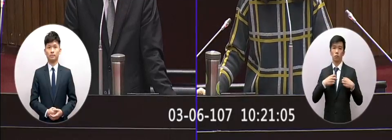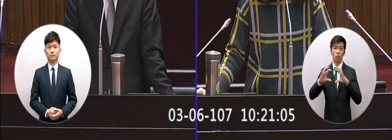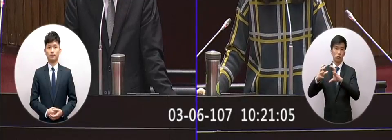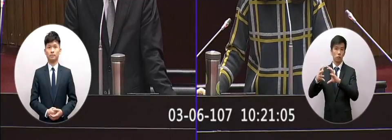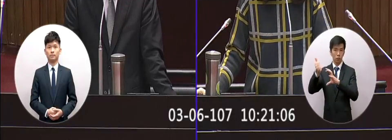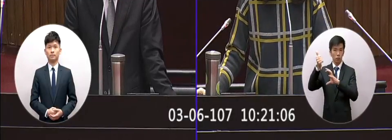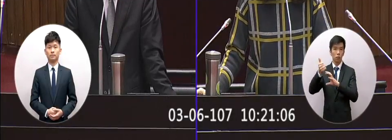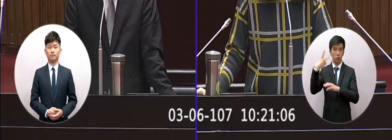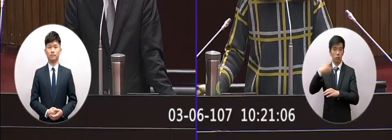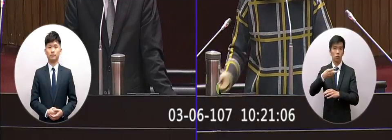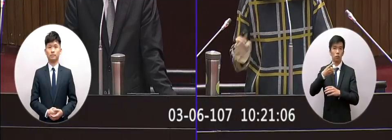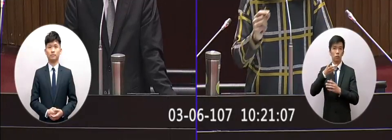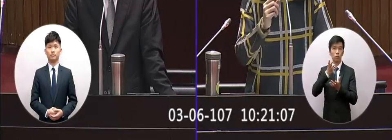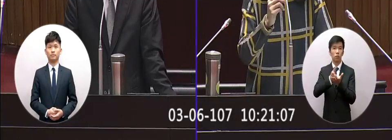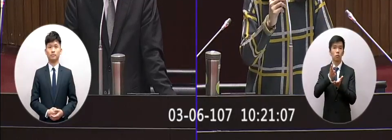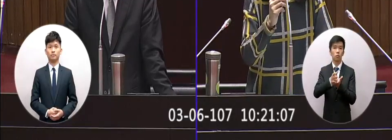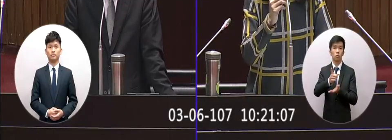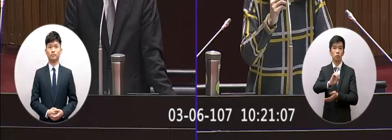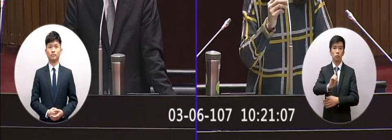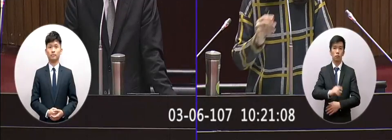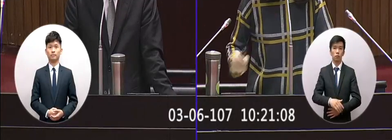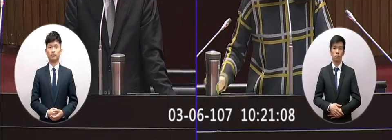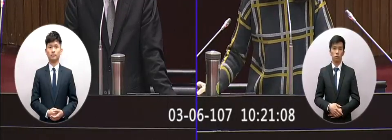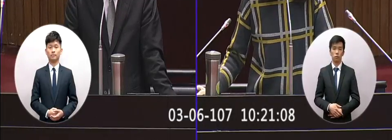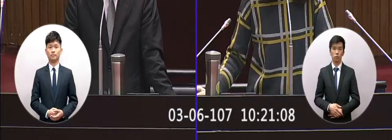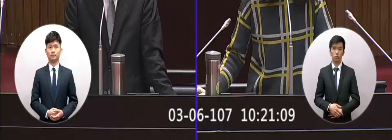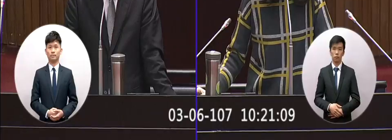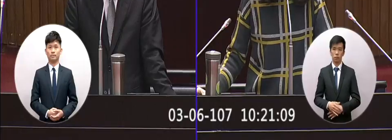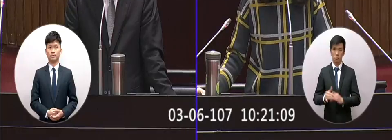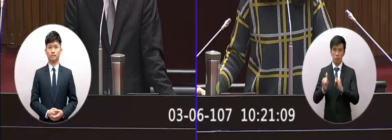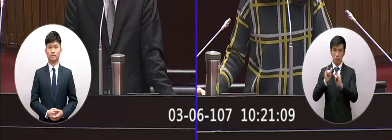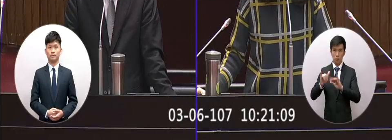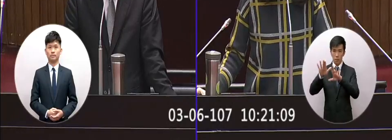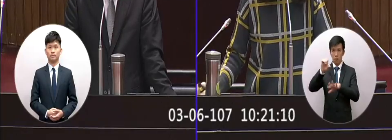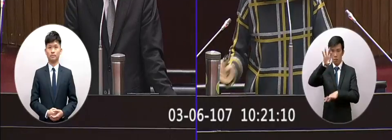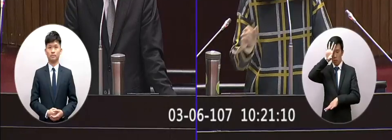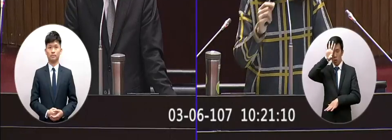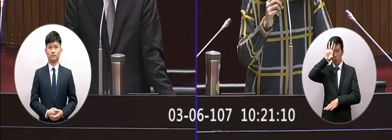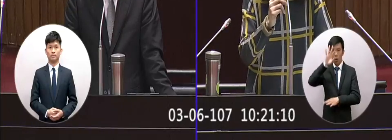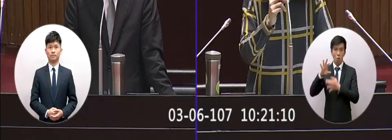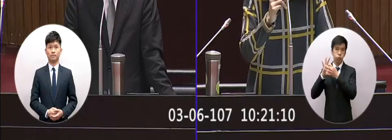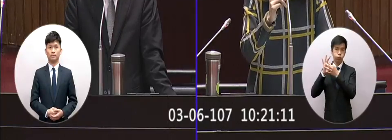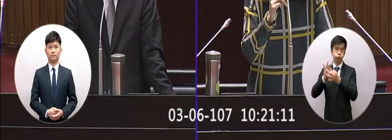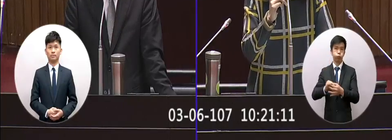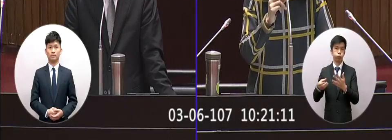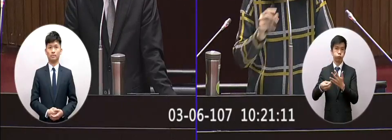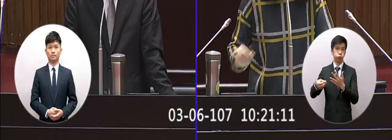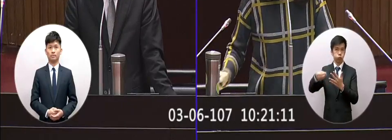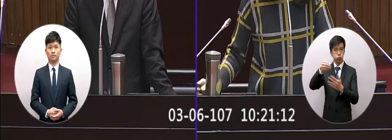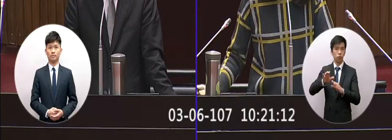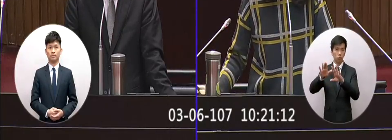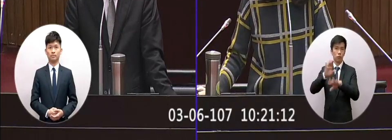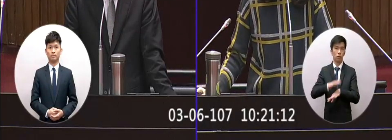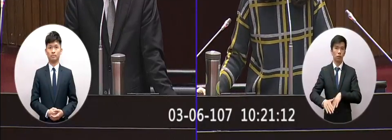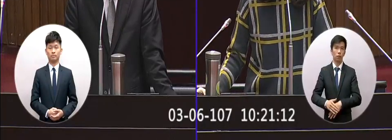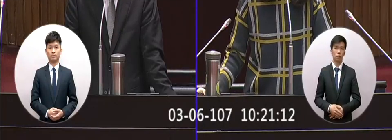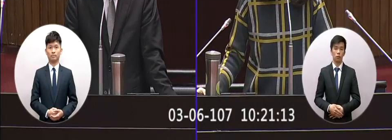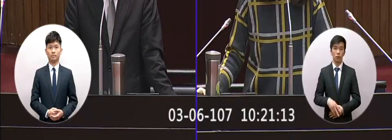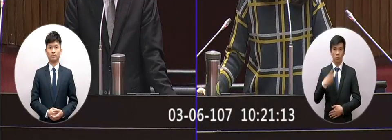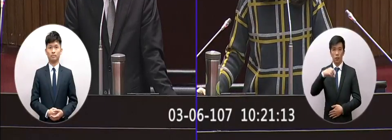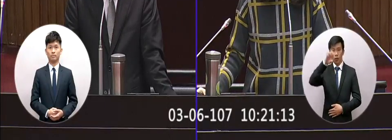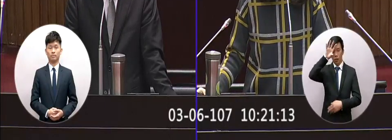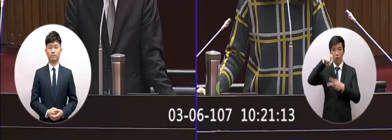也又说了啦哦，因为民进党是一个进步的政党哦，所以呢党工的服务办